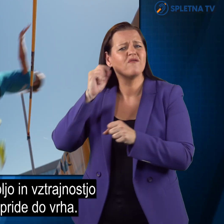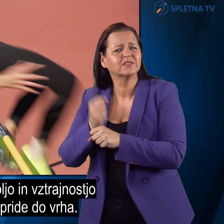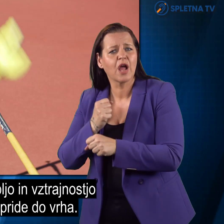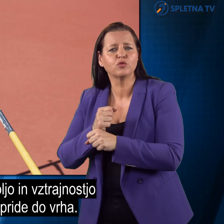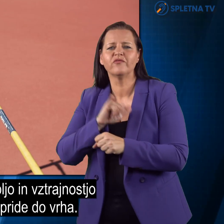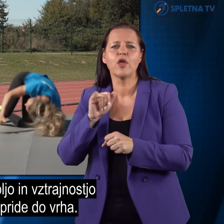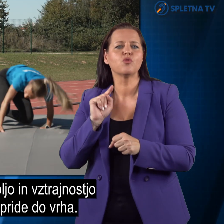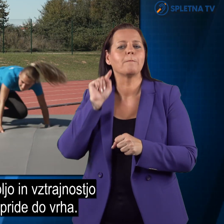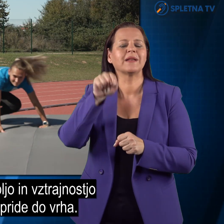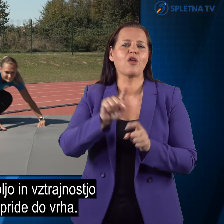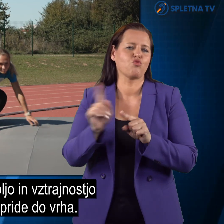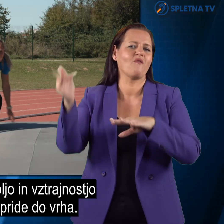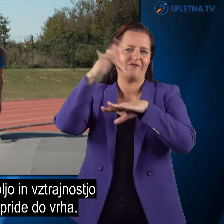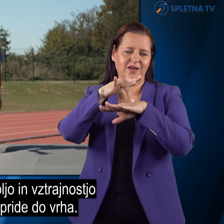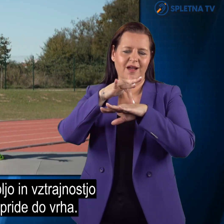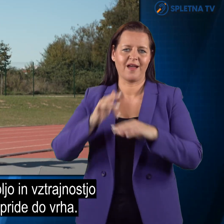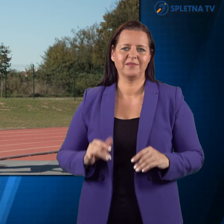vrha.